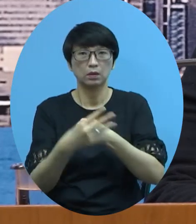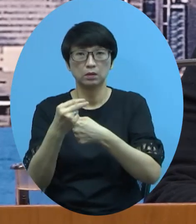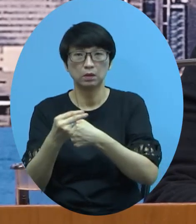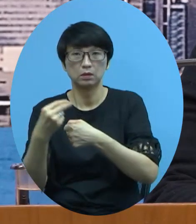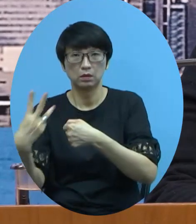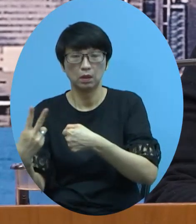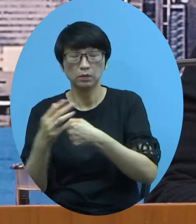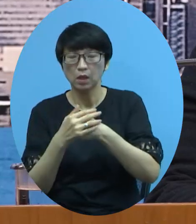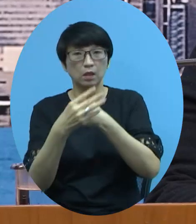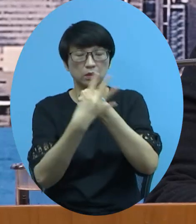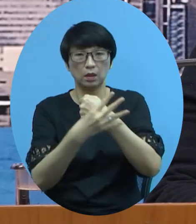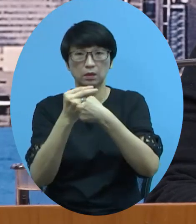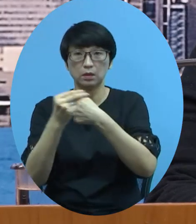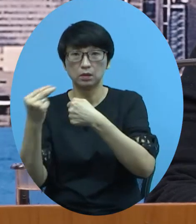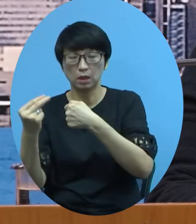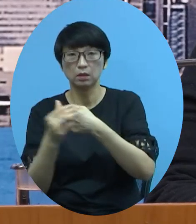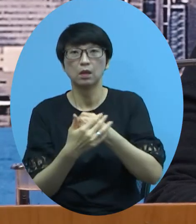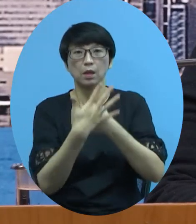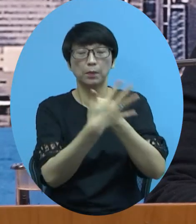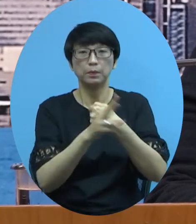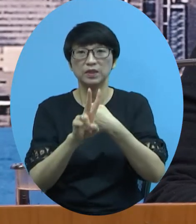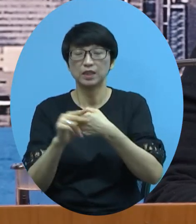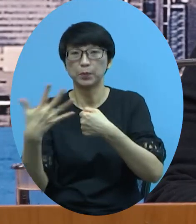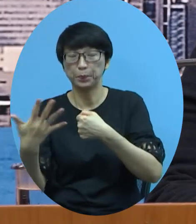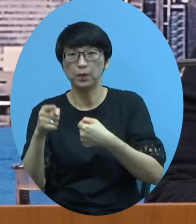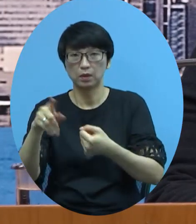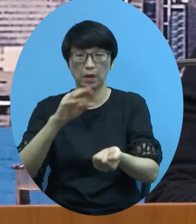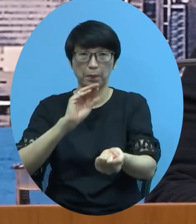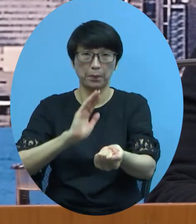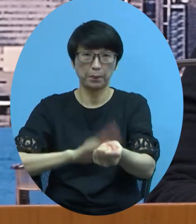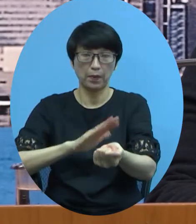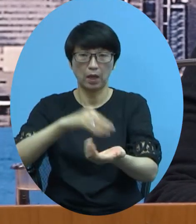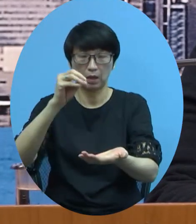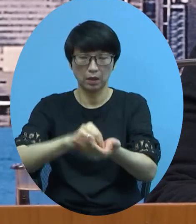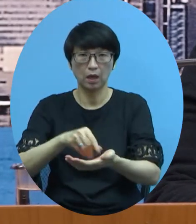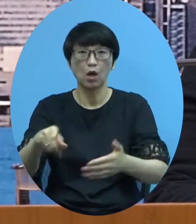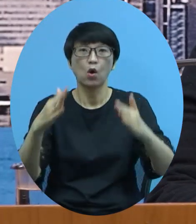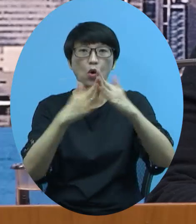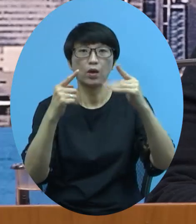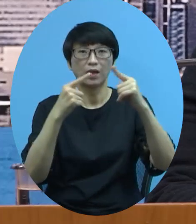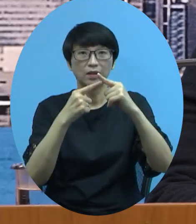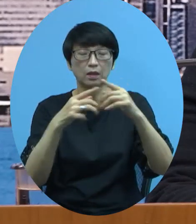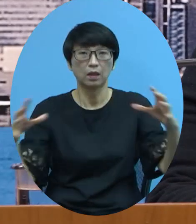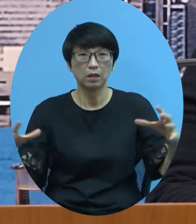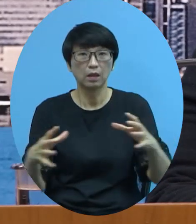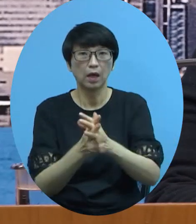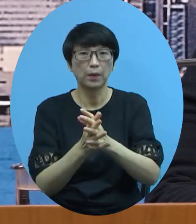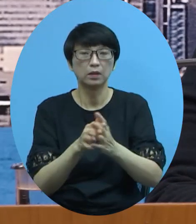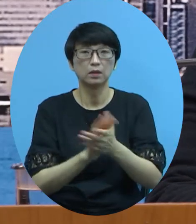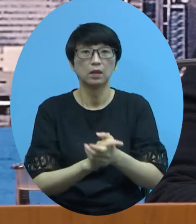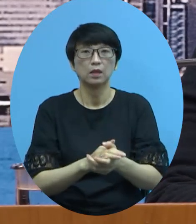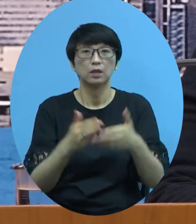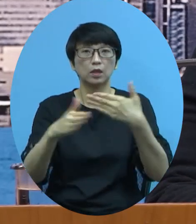一齊住，咁所以當時477、525一確診嘅時候咧，我哋就將佢屋企人啦，連埋佢哋仲有一個外